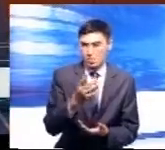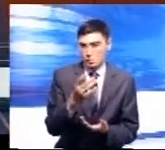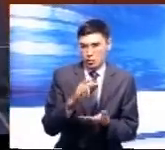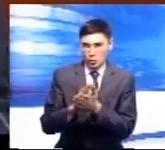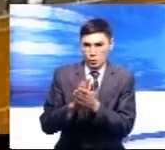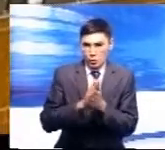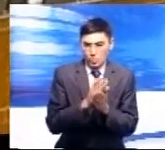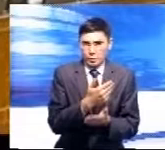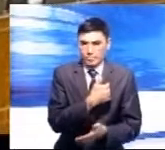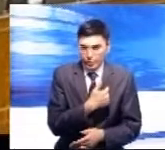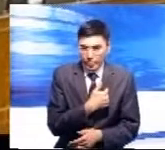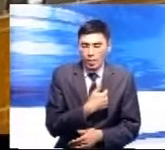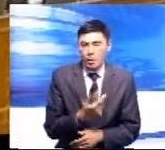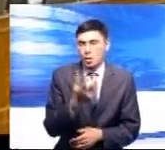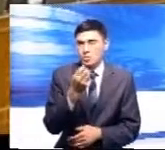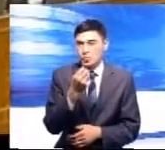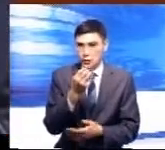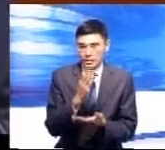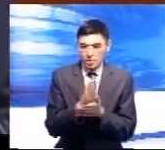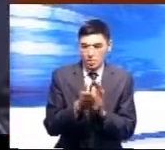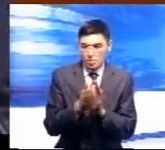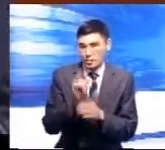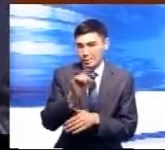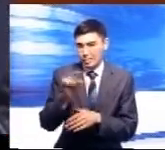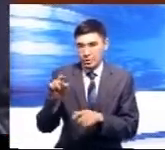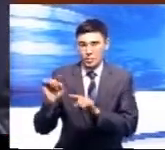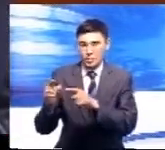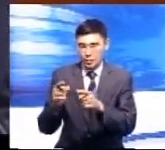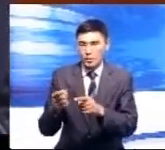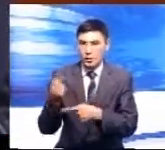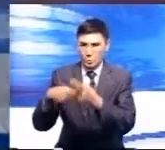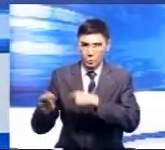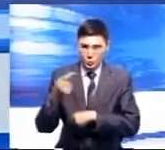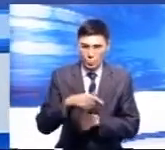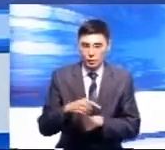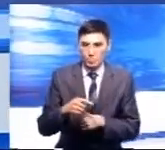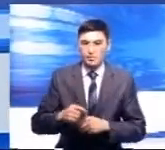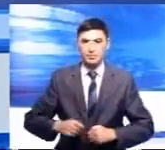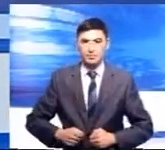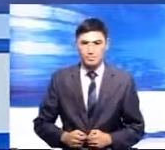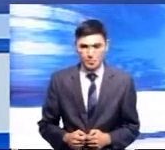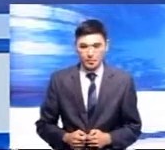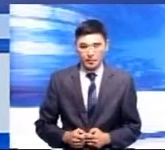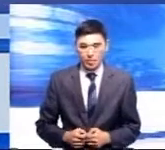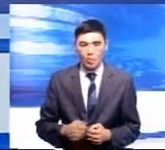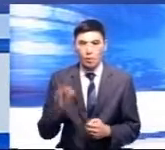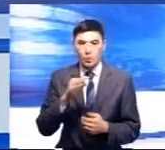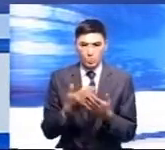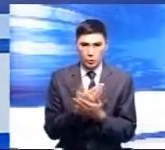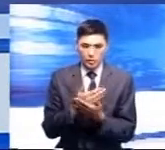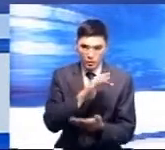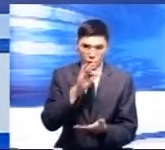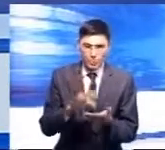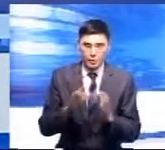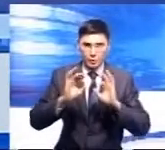Также планируется ратификация документов о передаче осужденных лиц еще с несколькими государствами. К новостям в городе. В городском